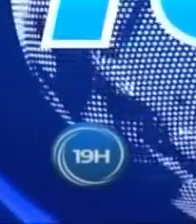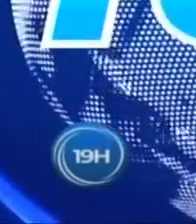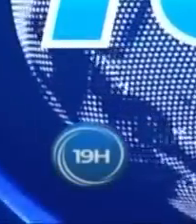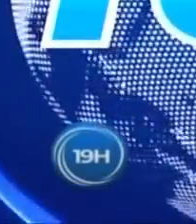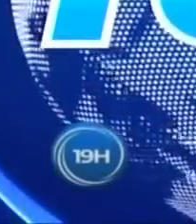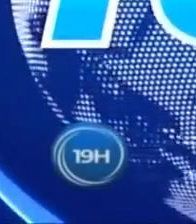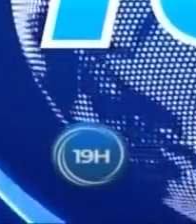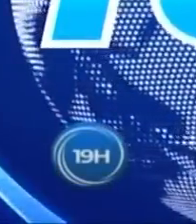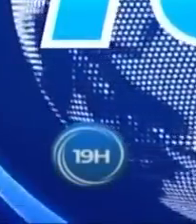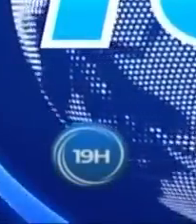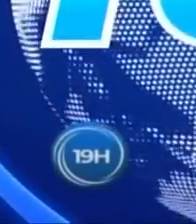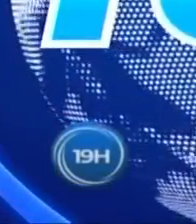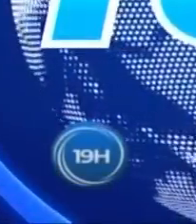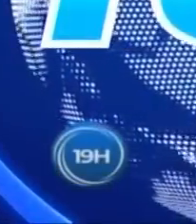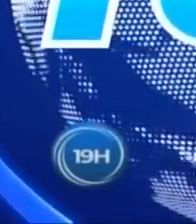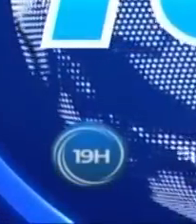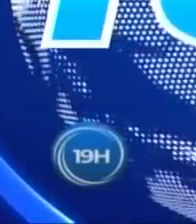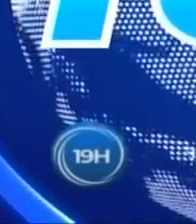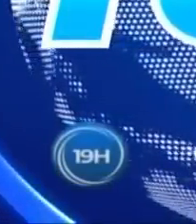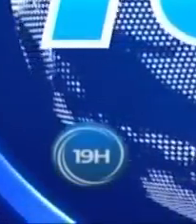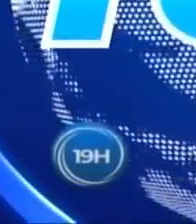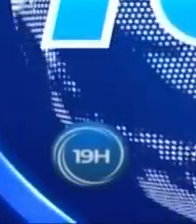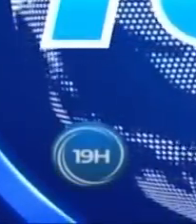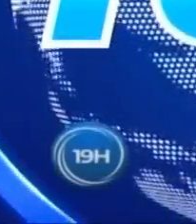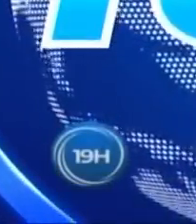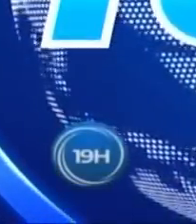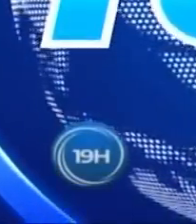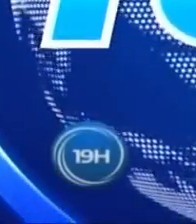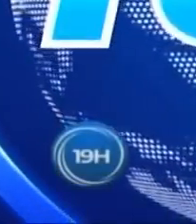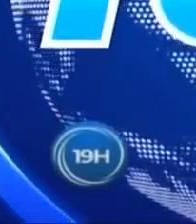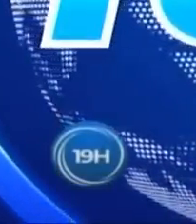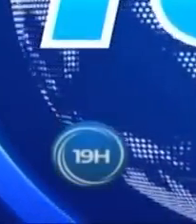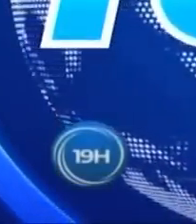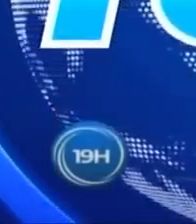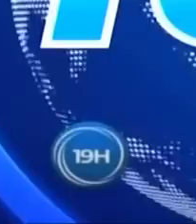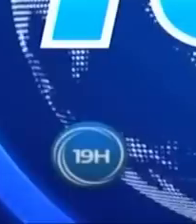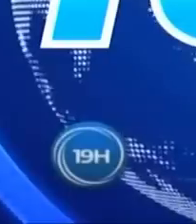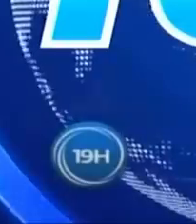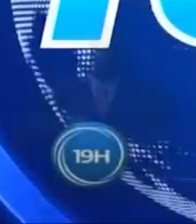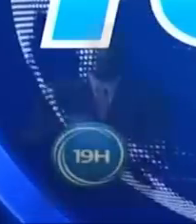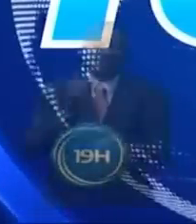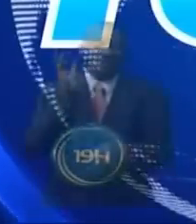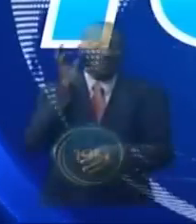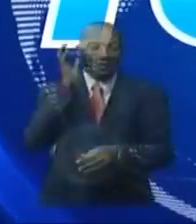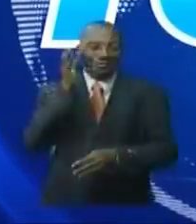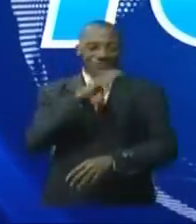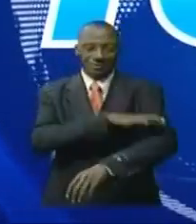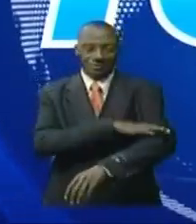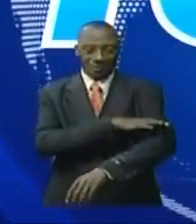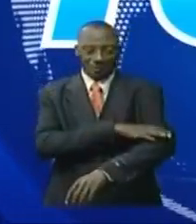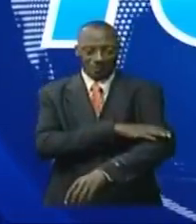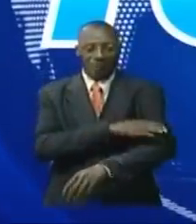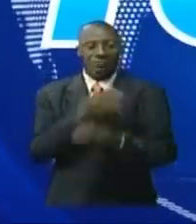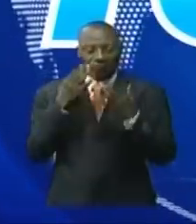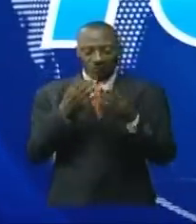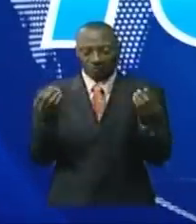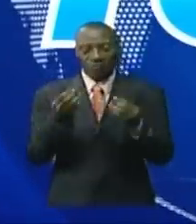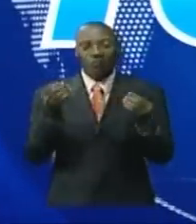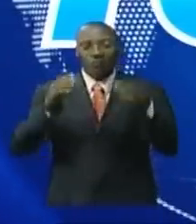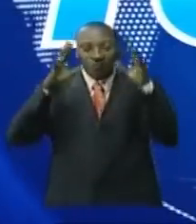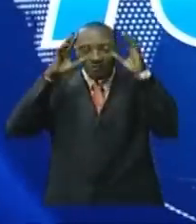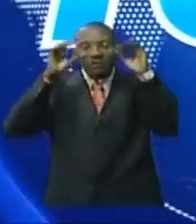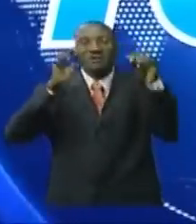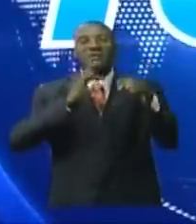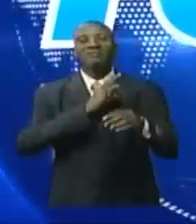troisième conclave des chefs d'État de la communauté de l'Afrique de l'Est qui se tient à Nairobi au Kenya. Et c'est pour défendre la cause nationale que le président de